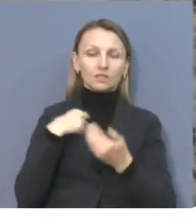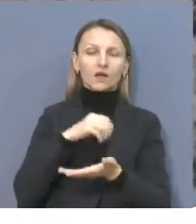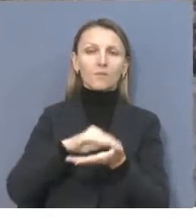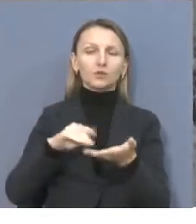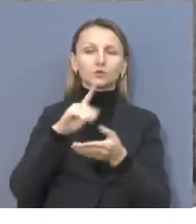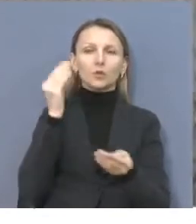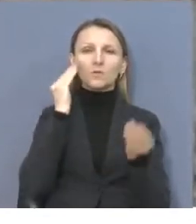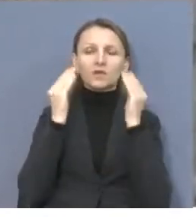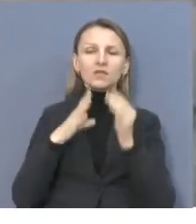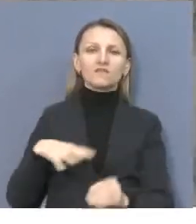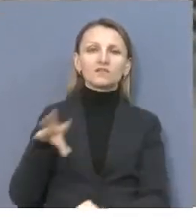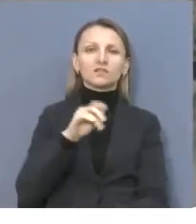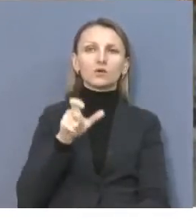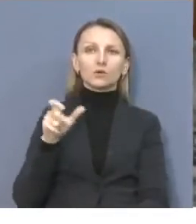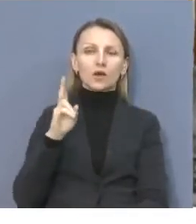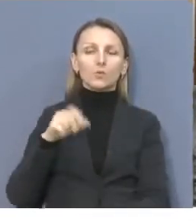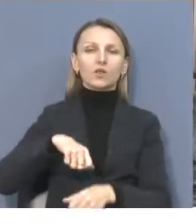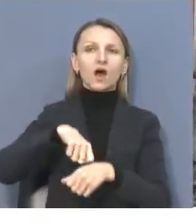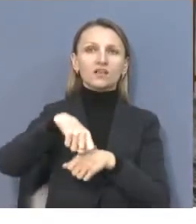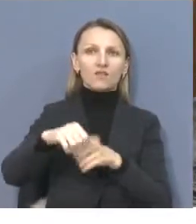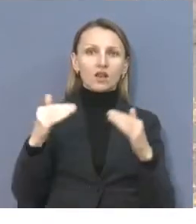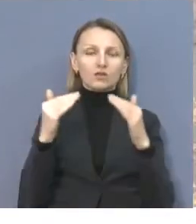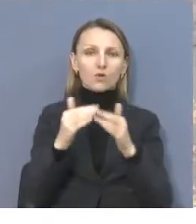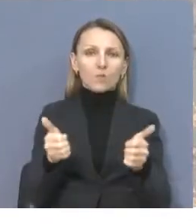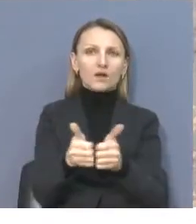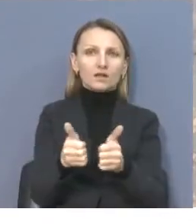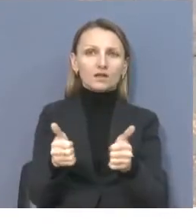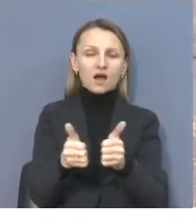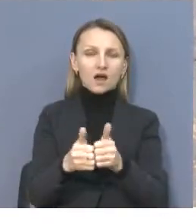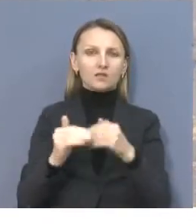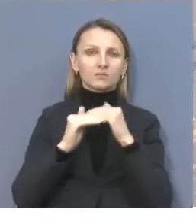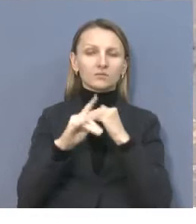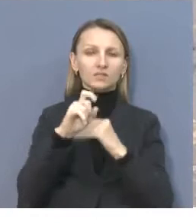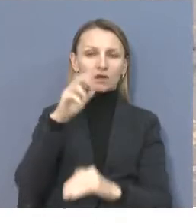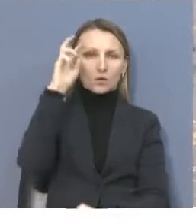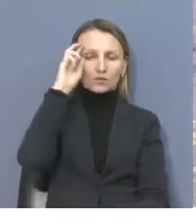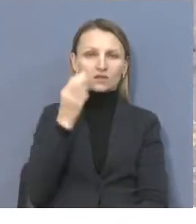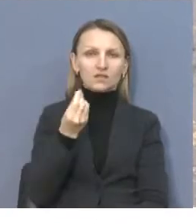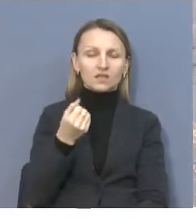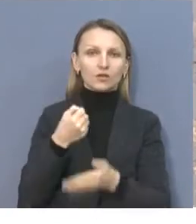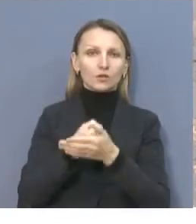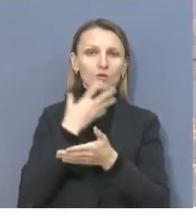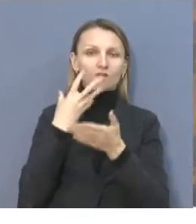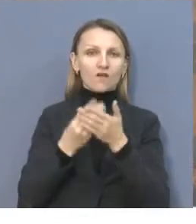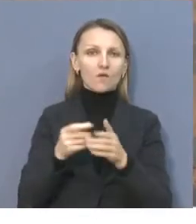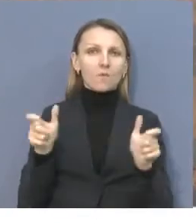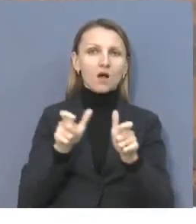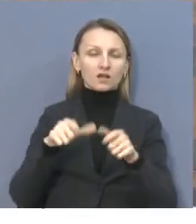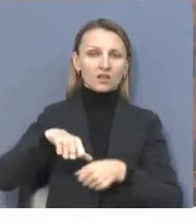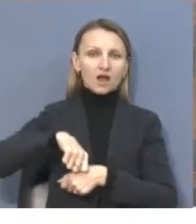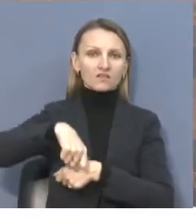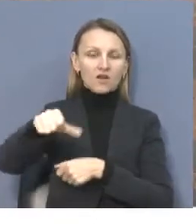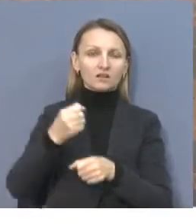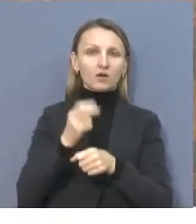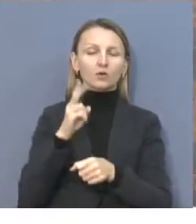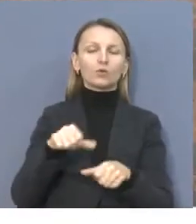мнения всех жителей кому-то асфальт к дому положили подъезд прям за государственные деньги до своего магазина проложил асфальт кто